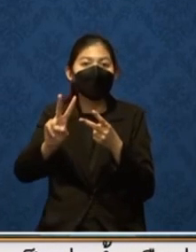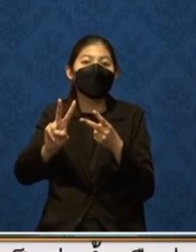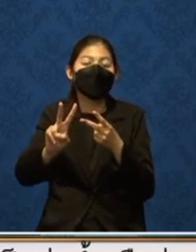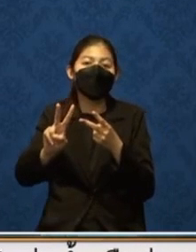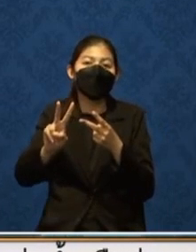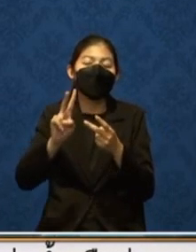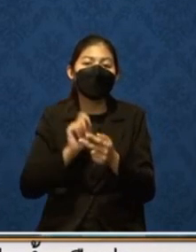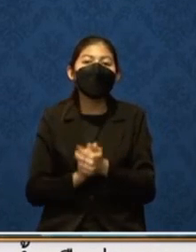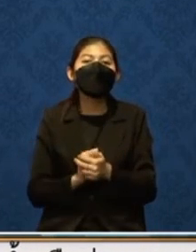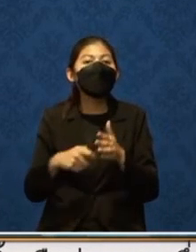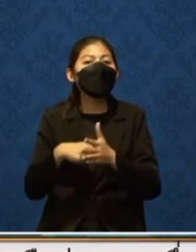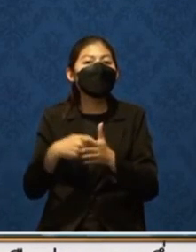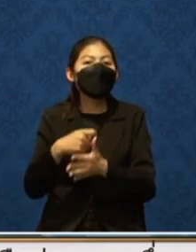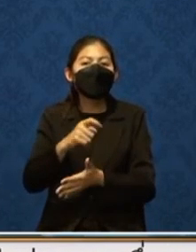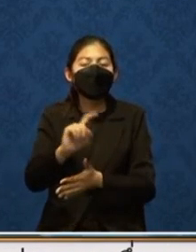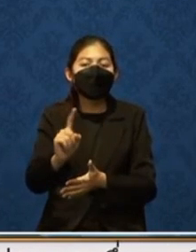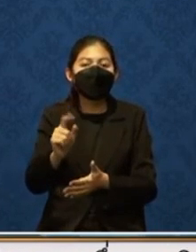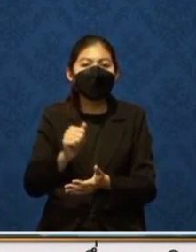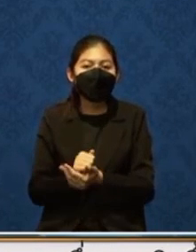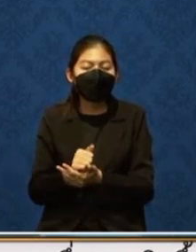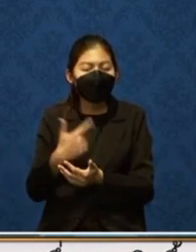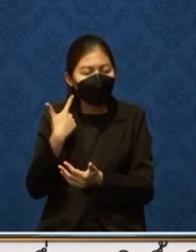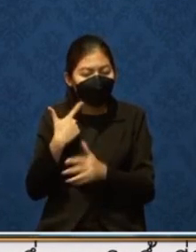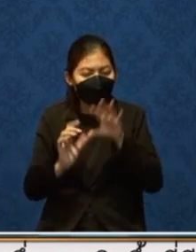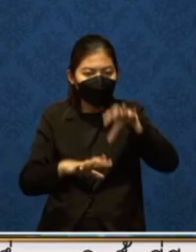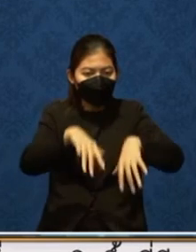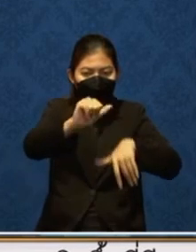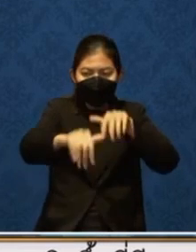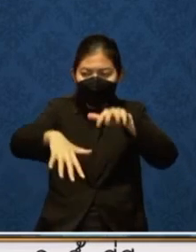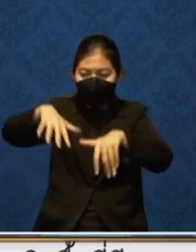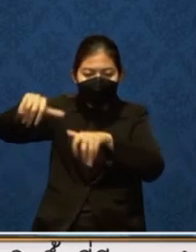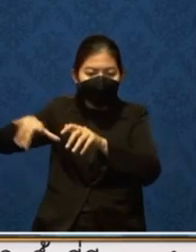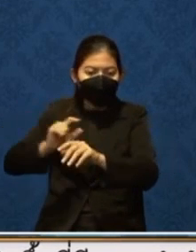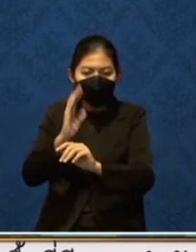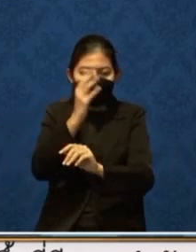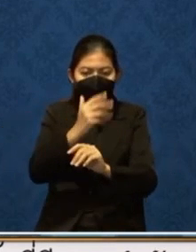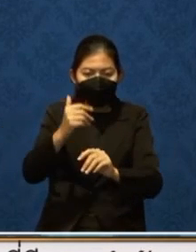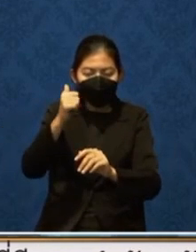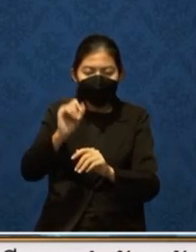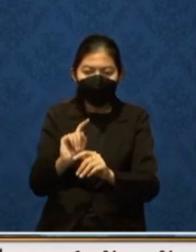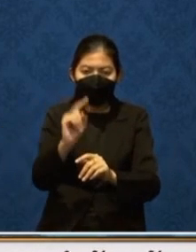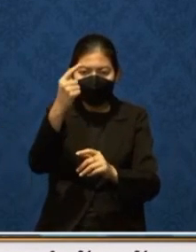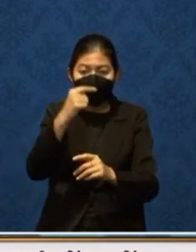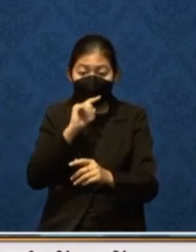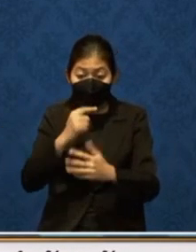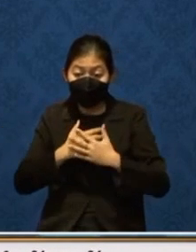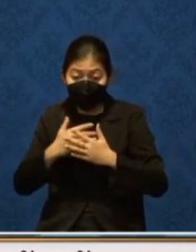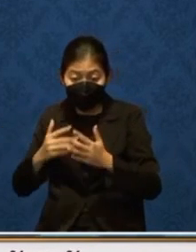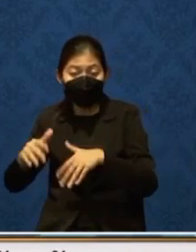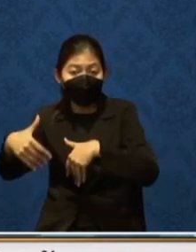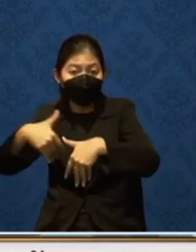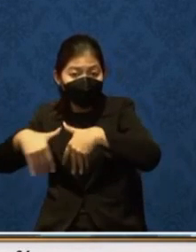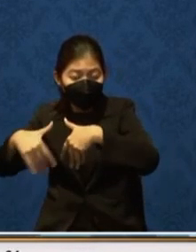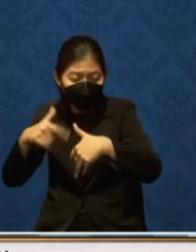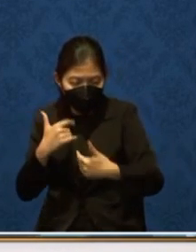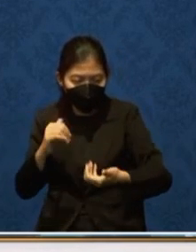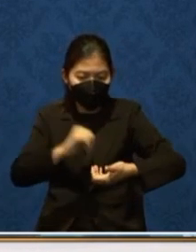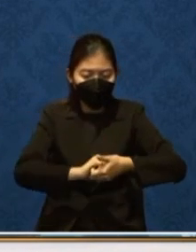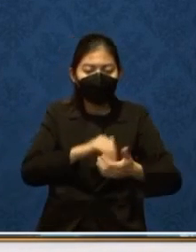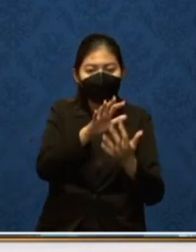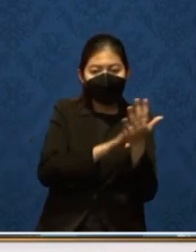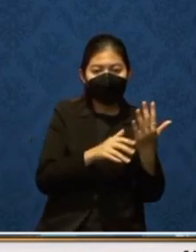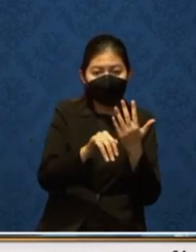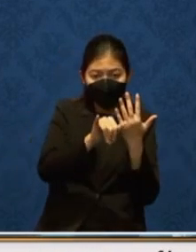ท่านให้เหผลว่าอยากใหเกิดเมองไหมทำแบบเดิมไม่ได้ถ้ารักประชาชนจริ ต้องรวมมอกับยทศาตนี้